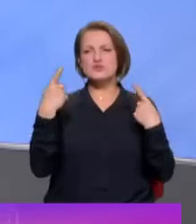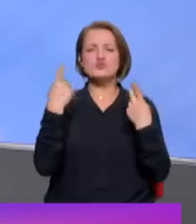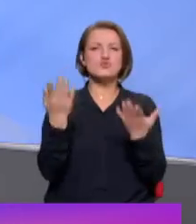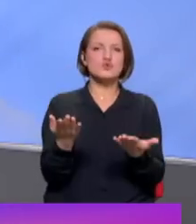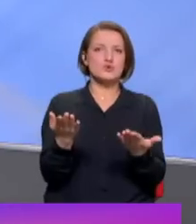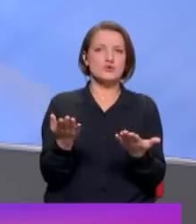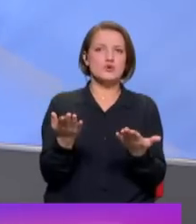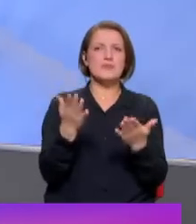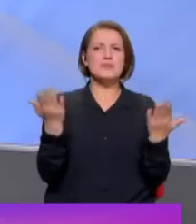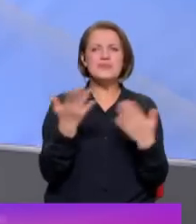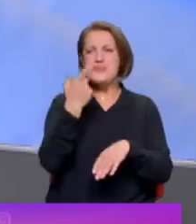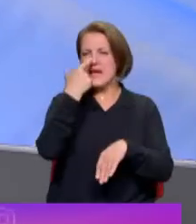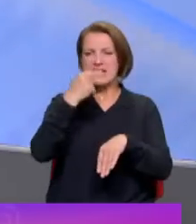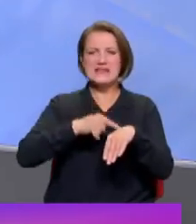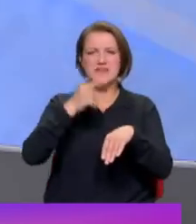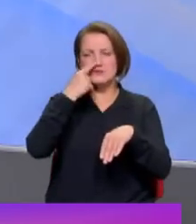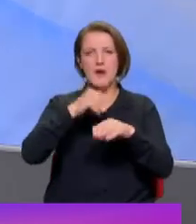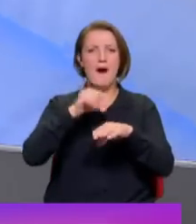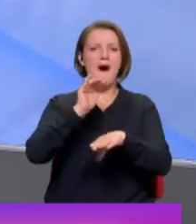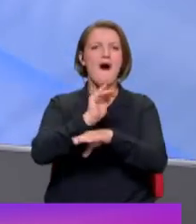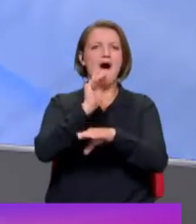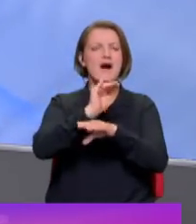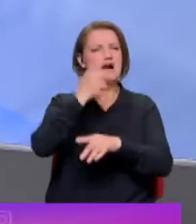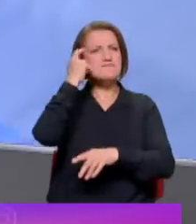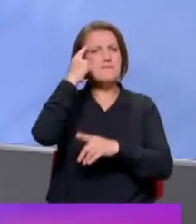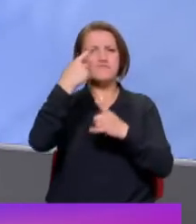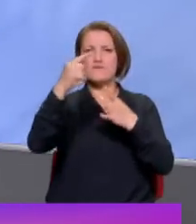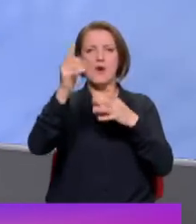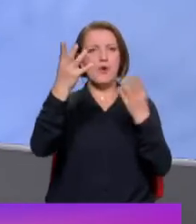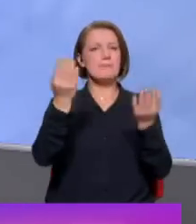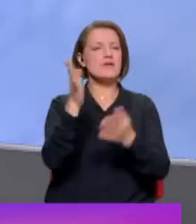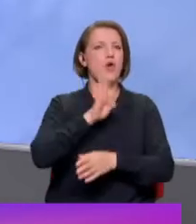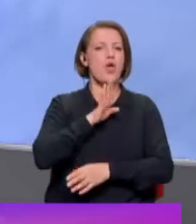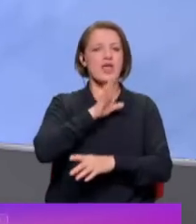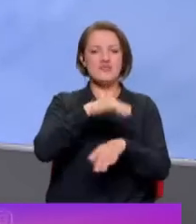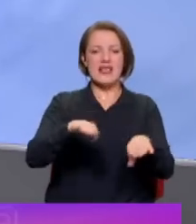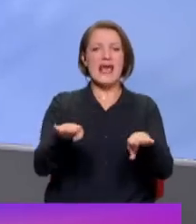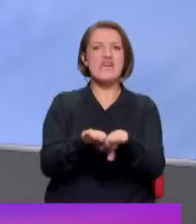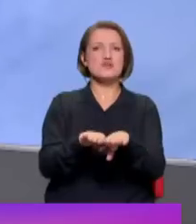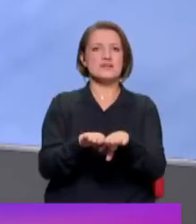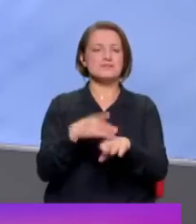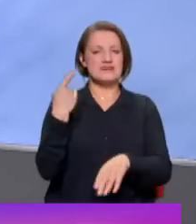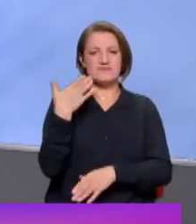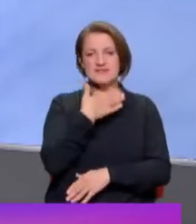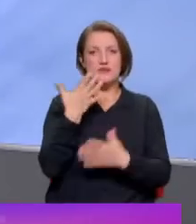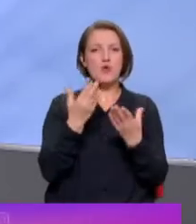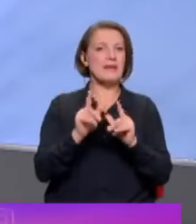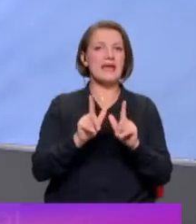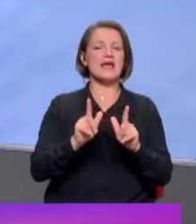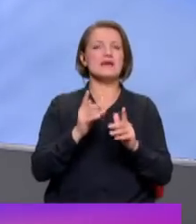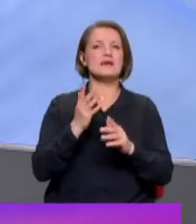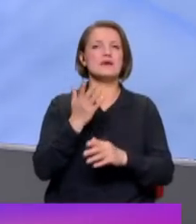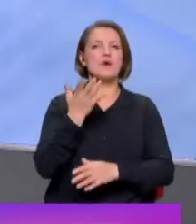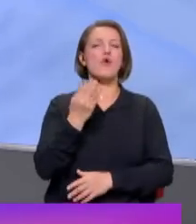düşünsün neye inanırsa inansın hayat görüşü ne olursa olsun Bütün öğrencilerine eşit anlamda bir fırsat sağlanması gerekmiyor mu